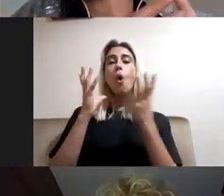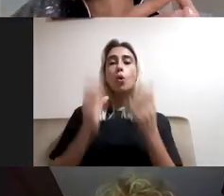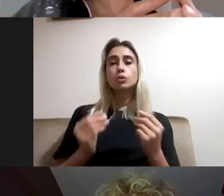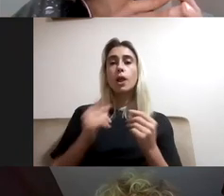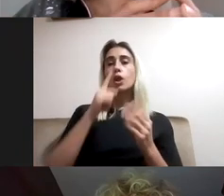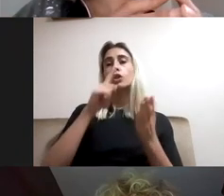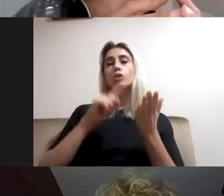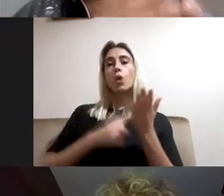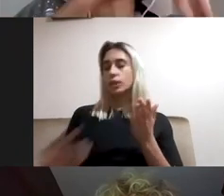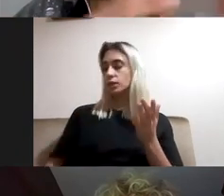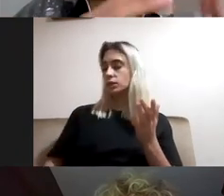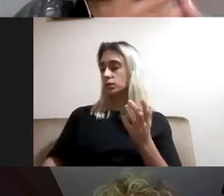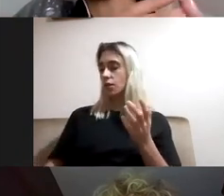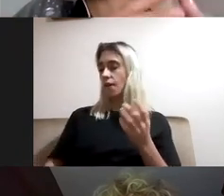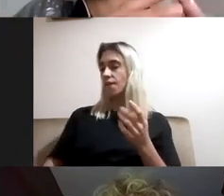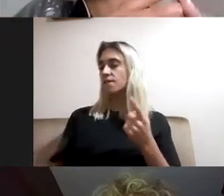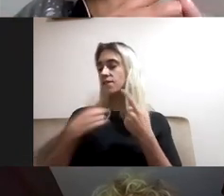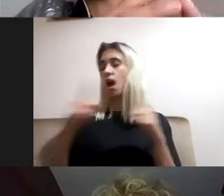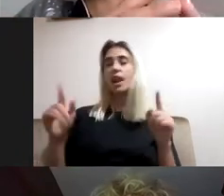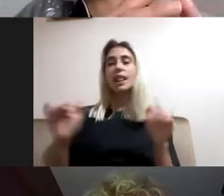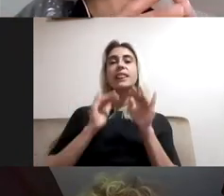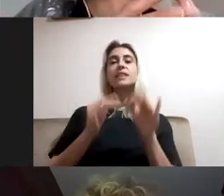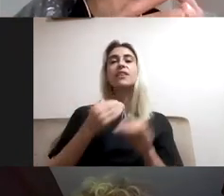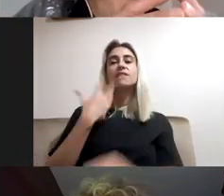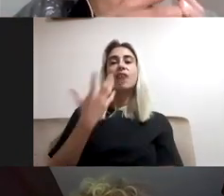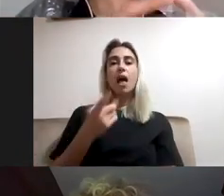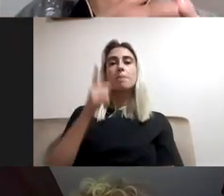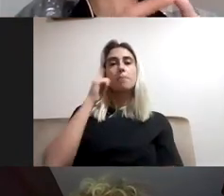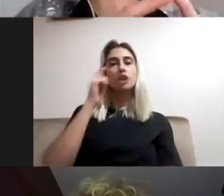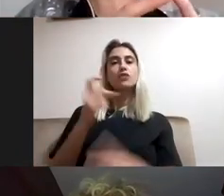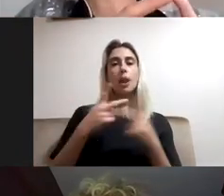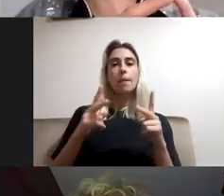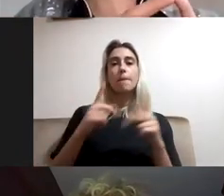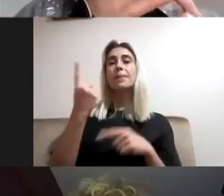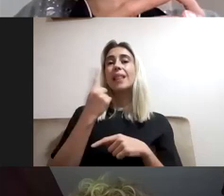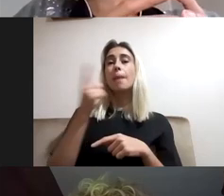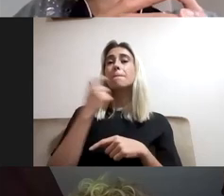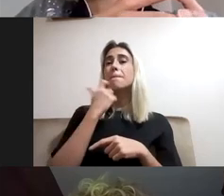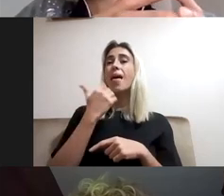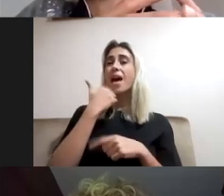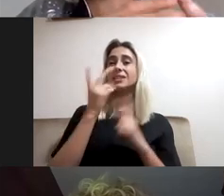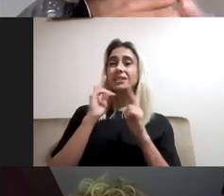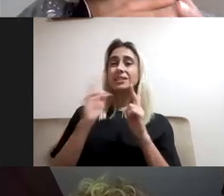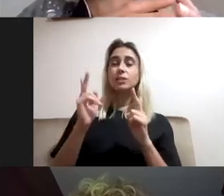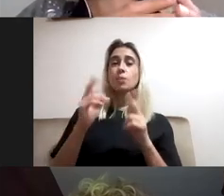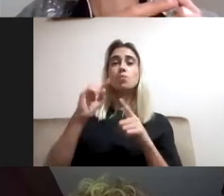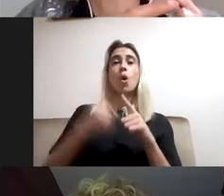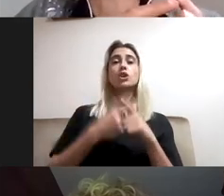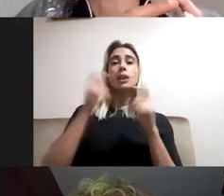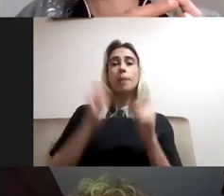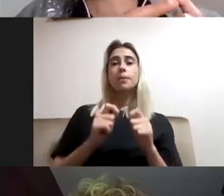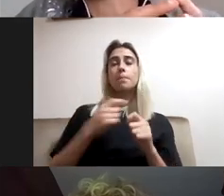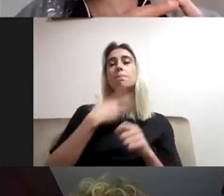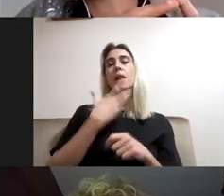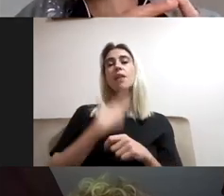noktasında farklı destek veren kuruluşlara başvurulabilir. Ama bir tek Beyazıt Meydanı üzerine bir proje yapısı maalesef fon